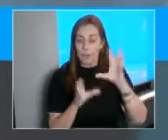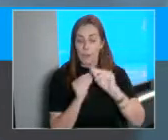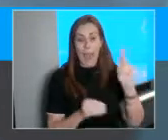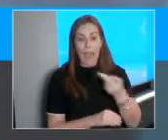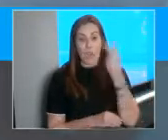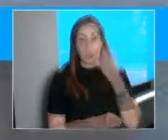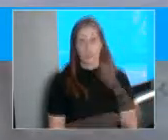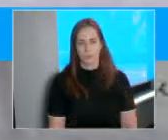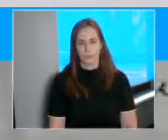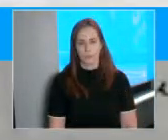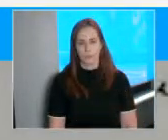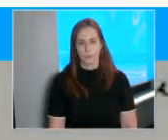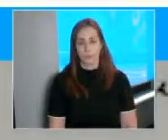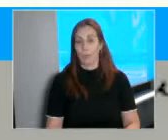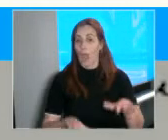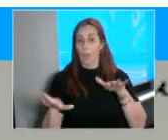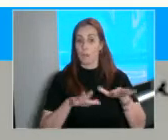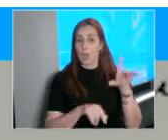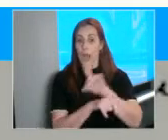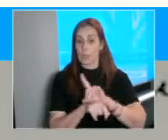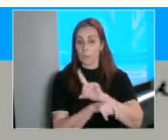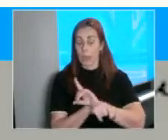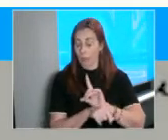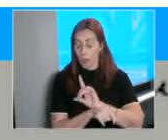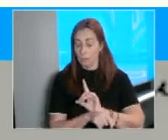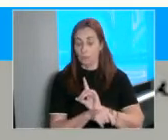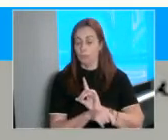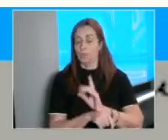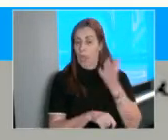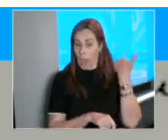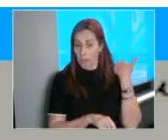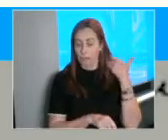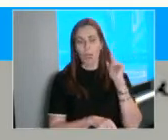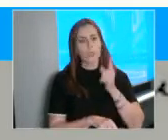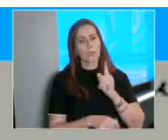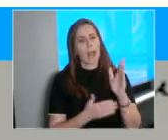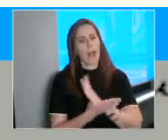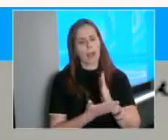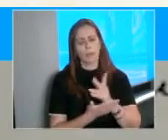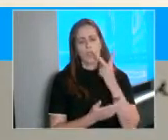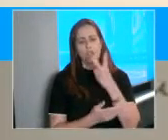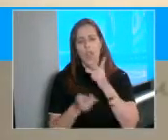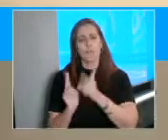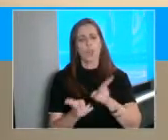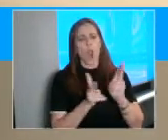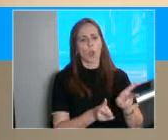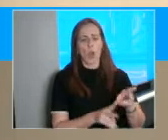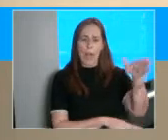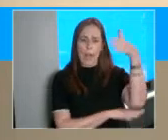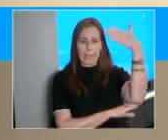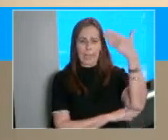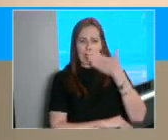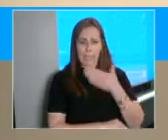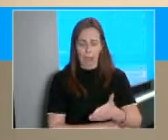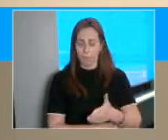הקהילות היהודיות בעולם. הממשלה הזמנית ומועצת המדינה הזמנית היו צריכות להכריע בין שתי אפשרויות לעיצוב דגל